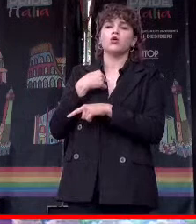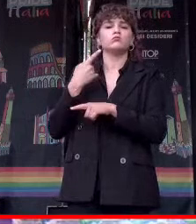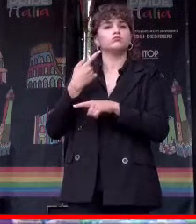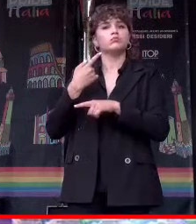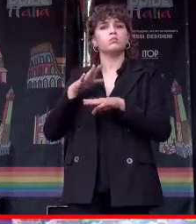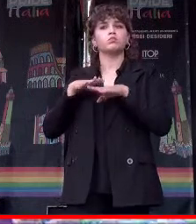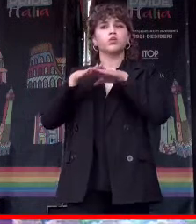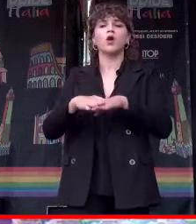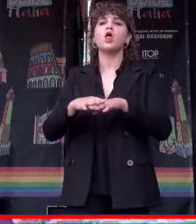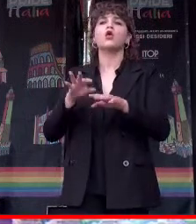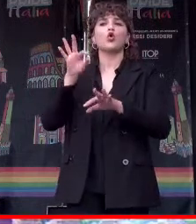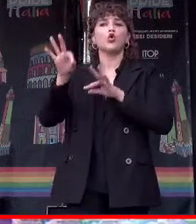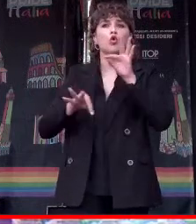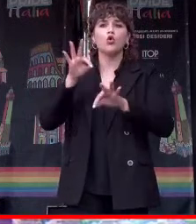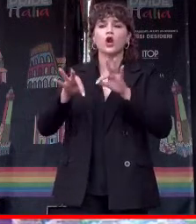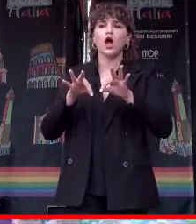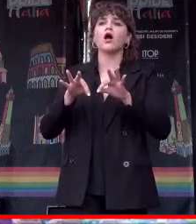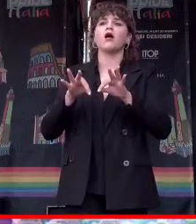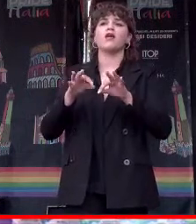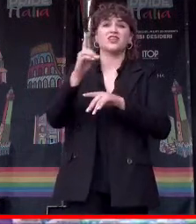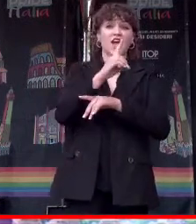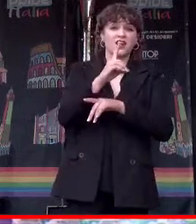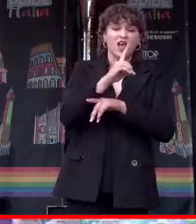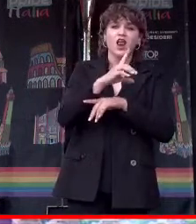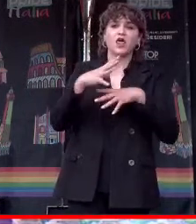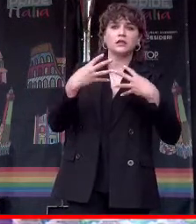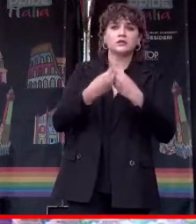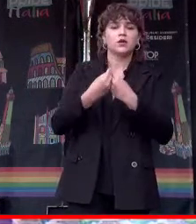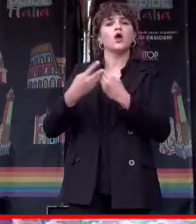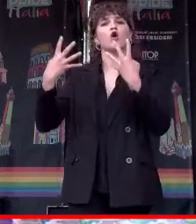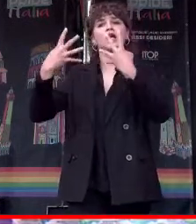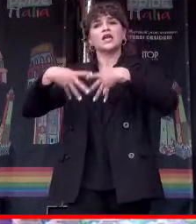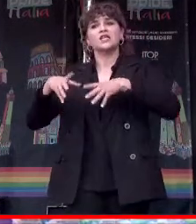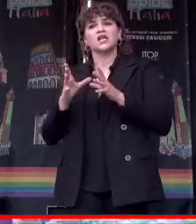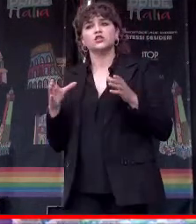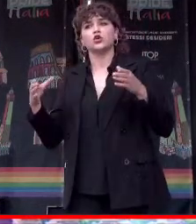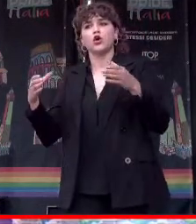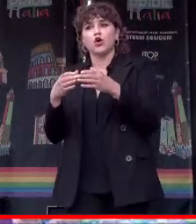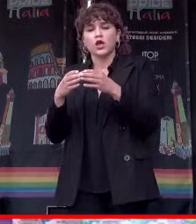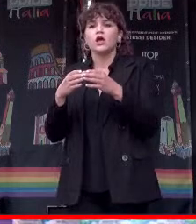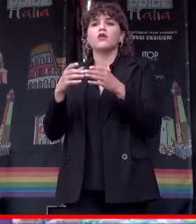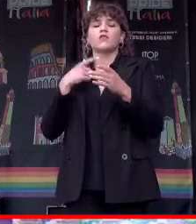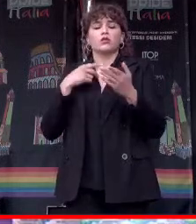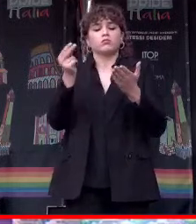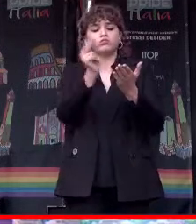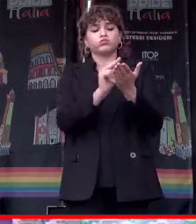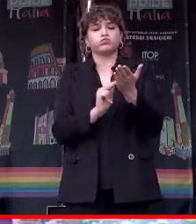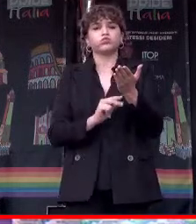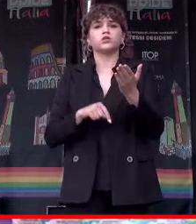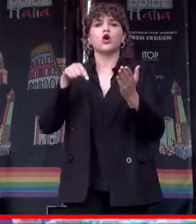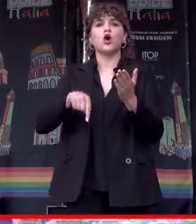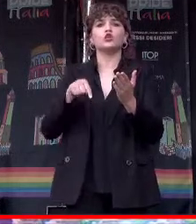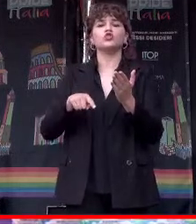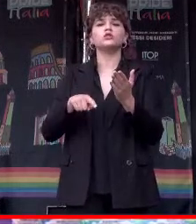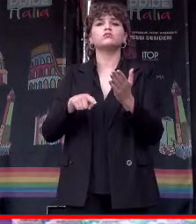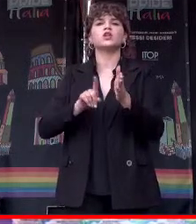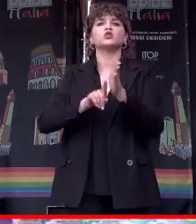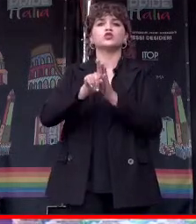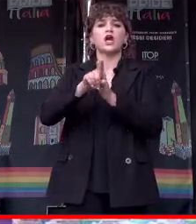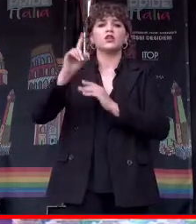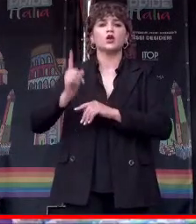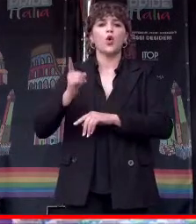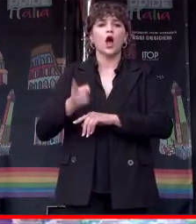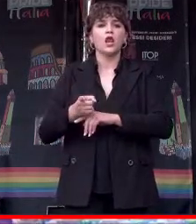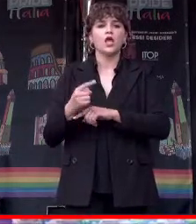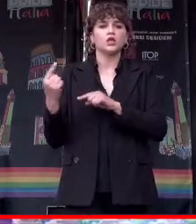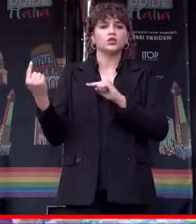insieme all'organizzazione, avere gli appunti di lavoro che usciranno da questo talk. E mi complimento